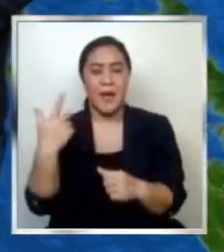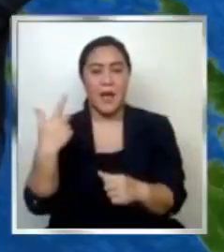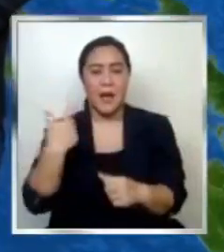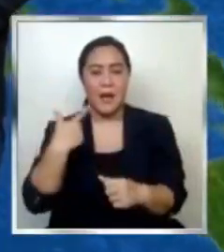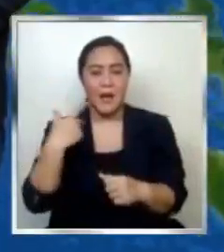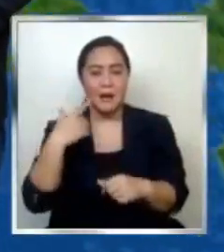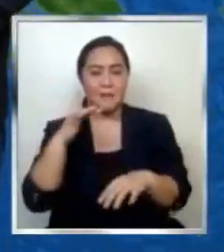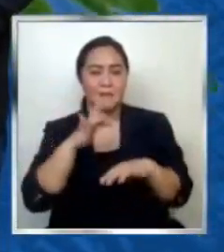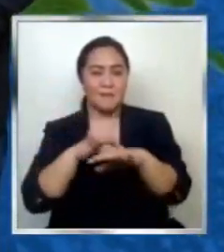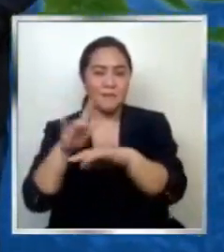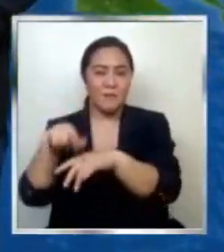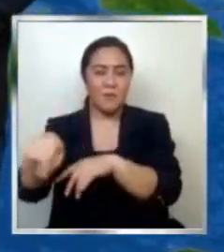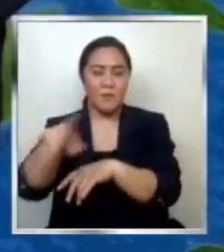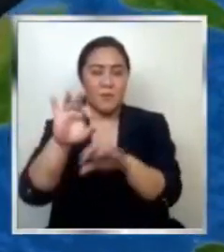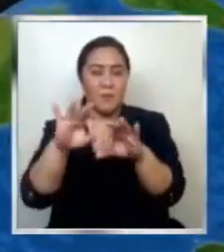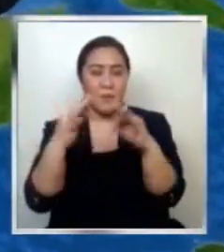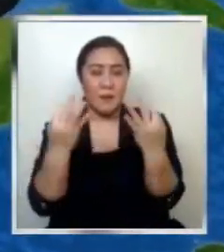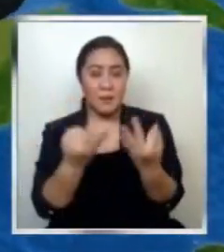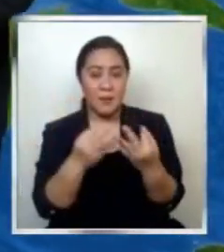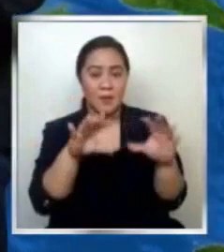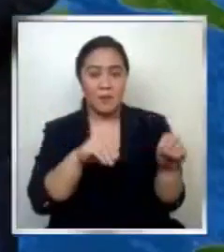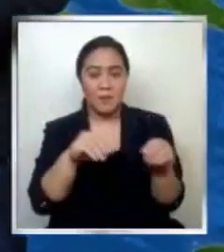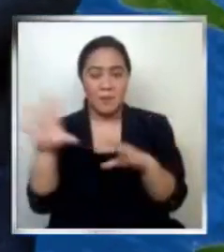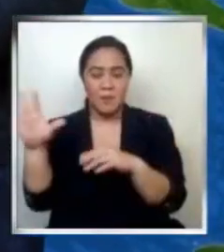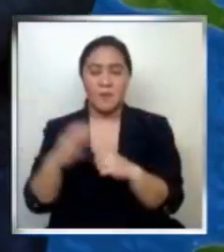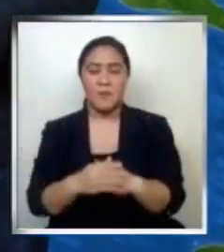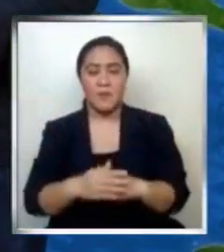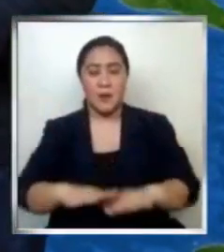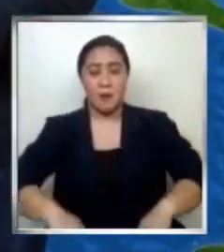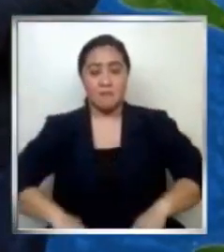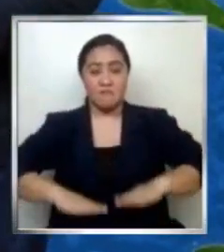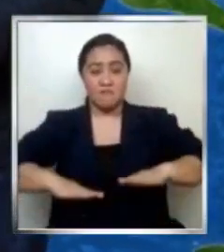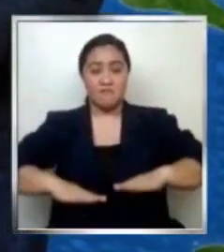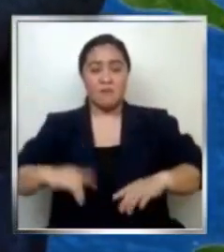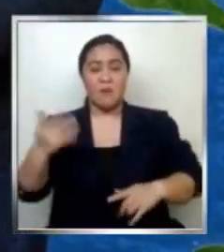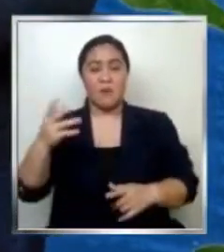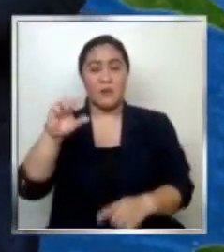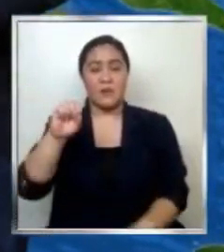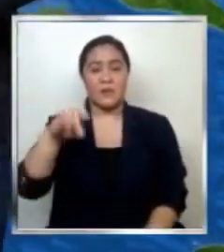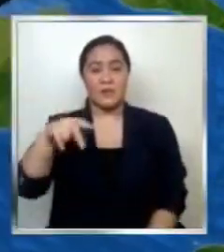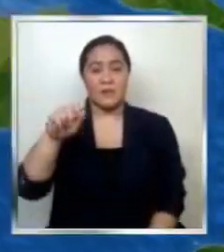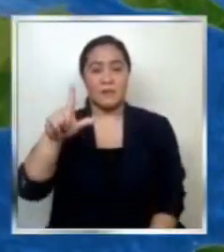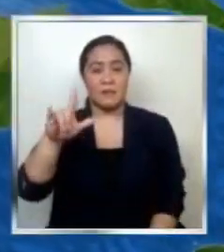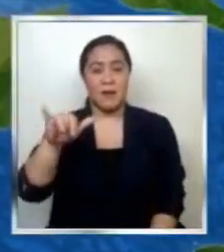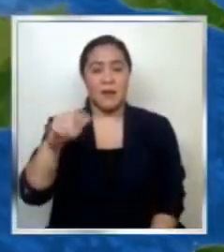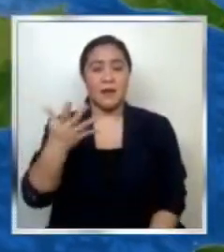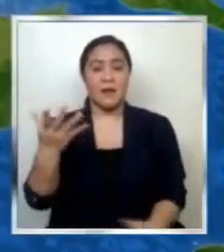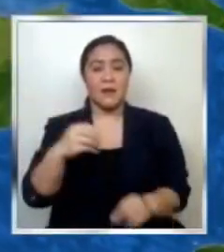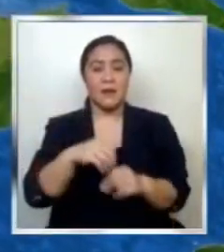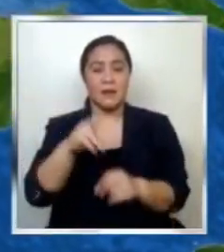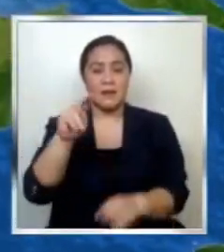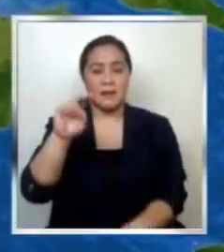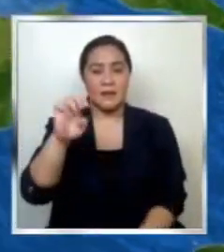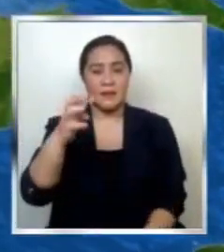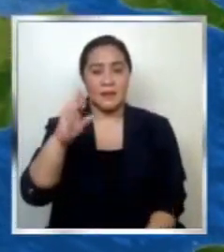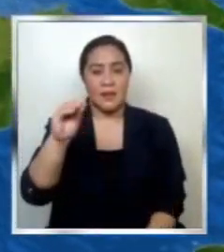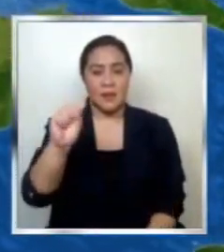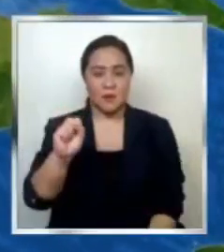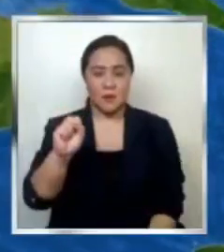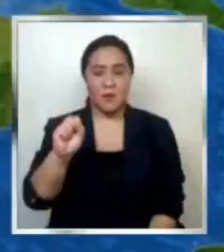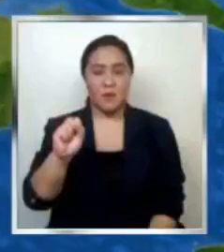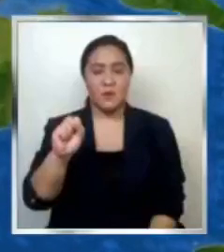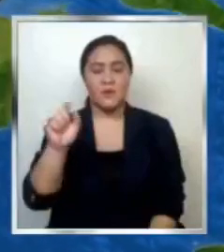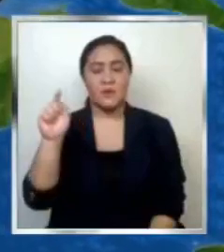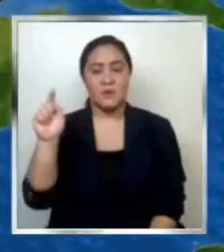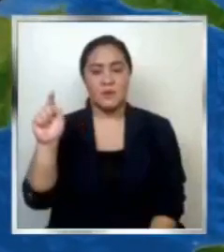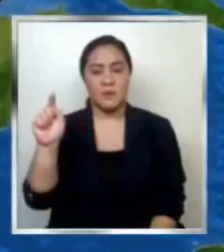inilikas. Abot hanggang Bewang naman ang baha dyan sa may Sipalay, Negros Occidental. Umapaw ang ilog at hindi na raw nakadaloy